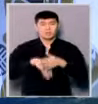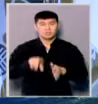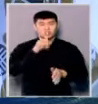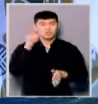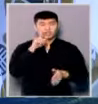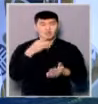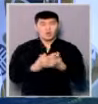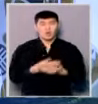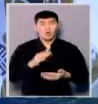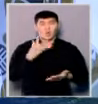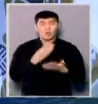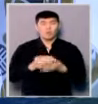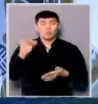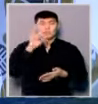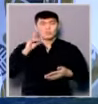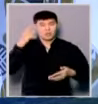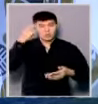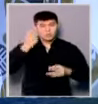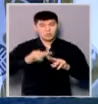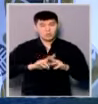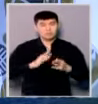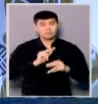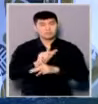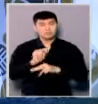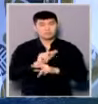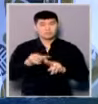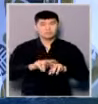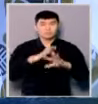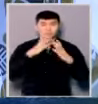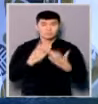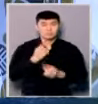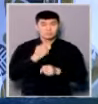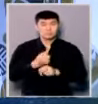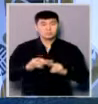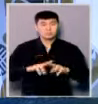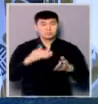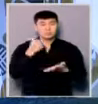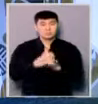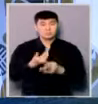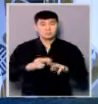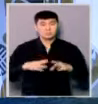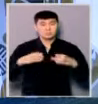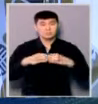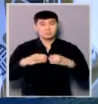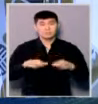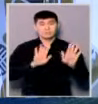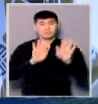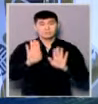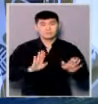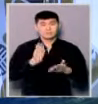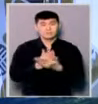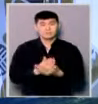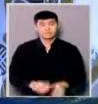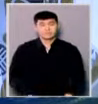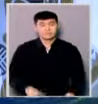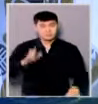жастарымызға өзінің тарихын білуде үлгі болсын деп сақталған. Енді негізгі осы